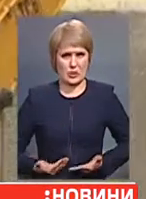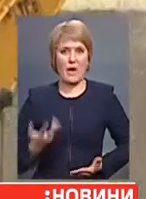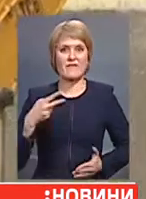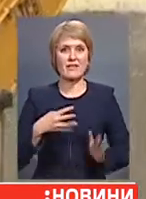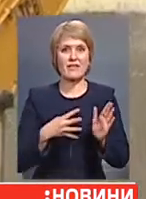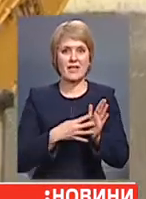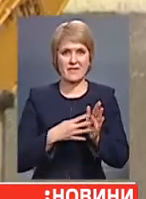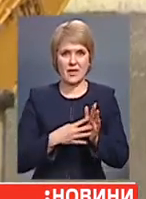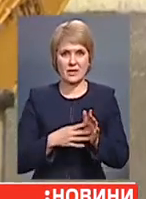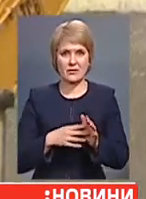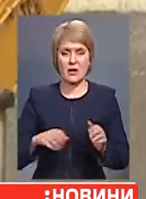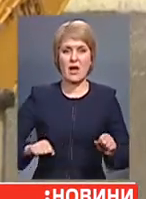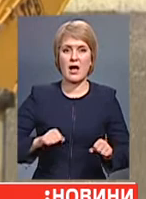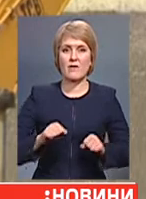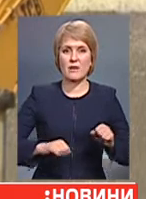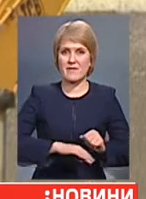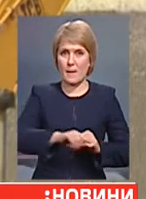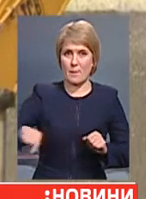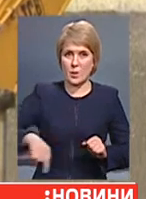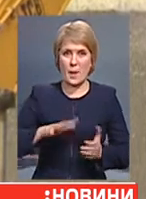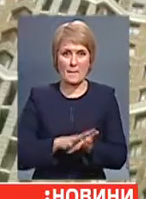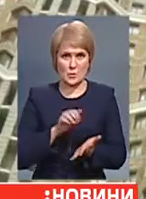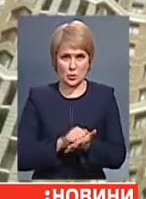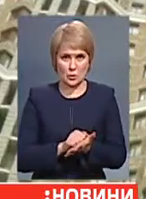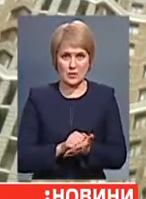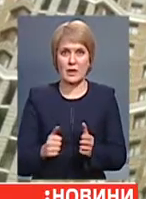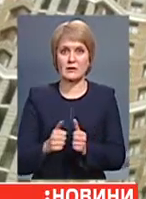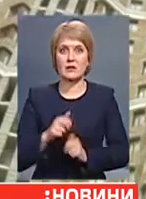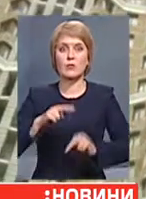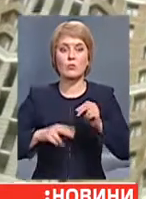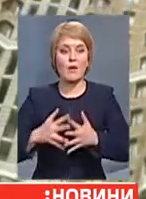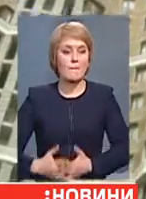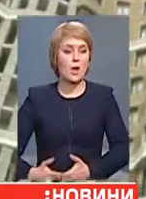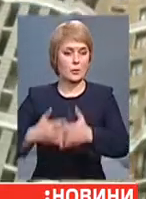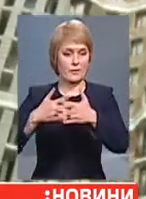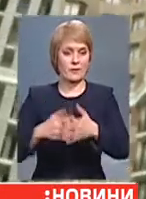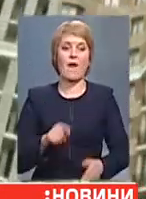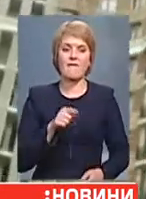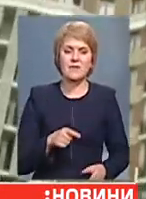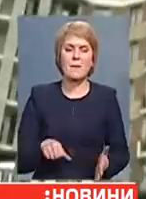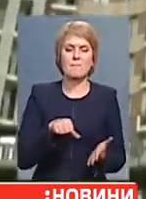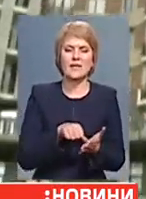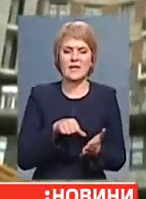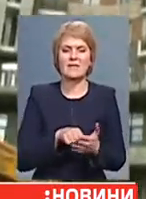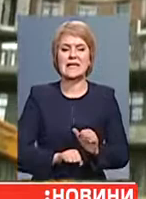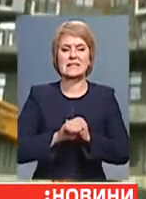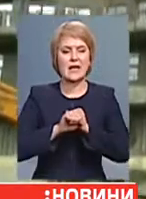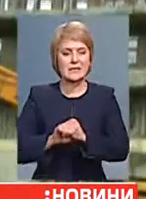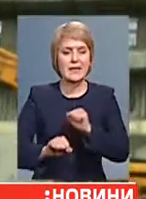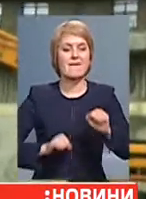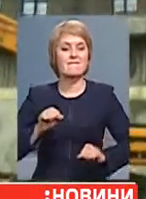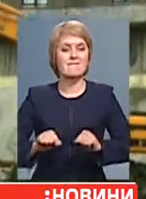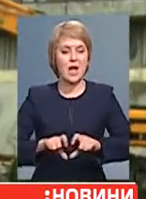2009-го бігове полотно пошкодили, буквально за метр від нього зводили багатоповерхівку. Він приєднався до захисників